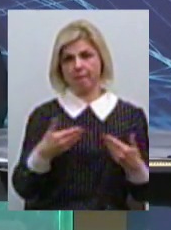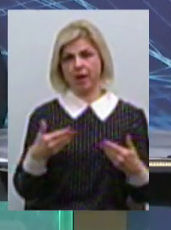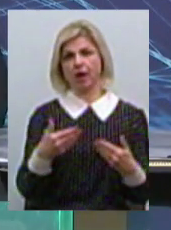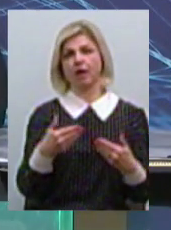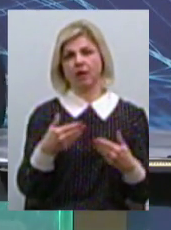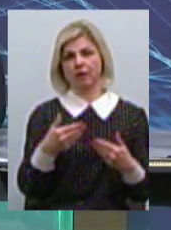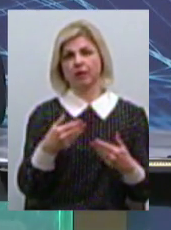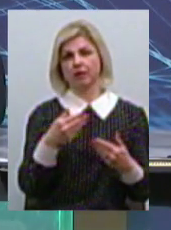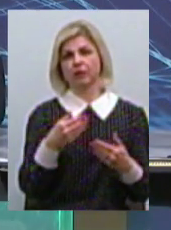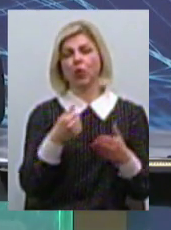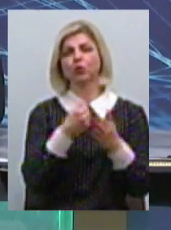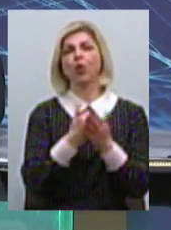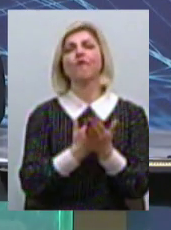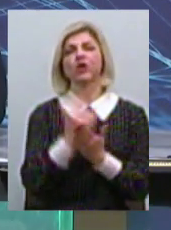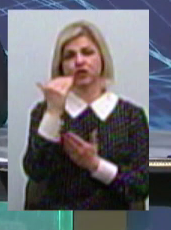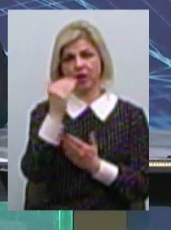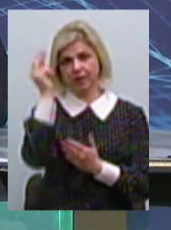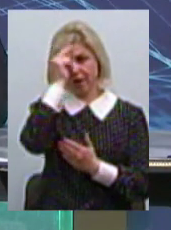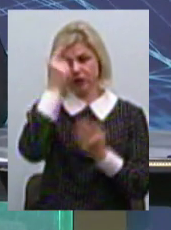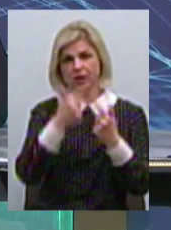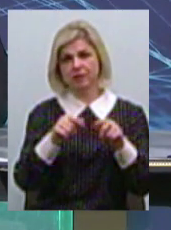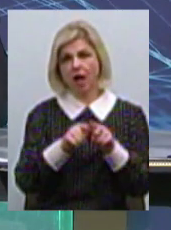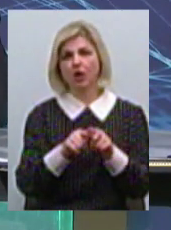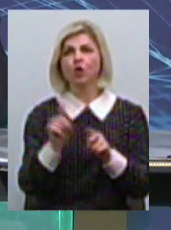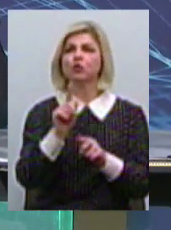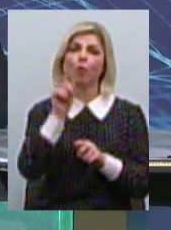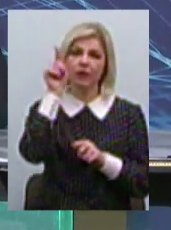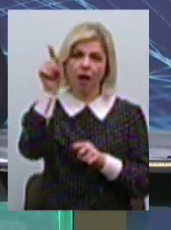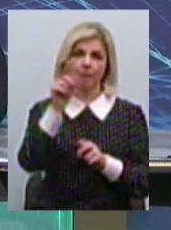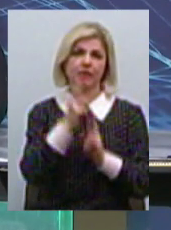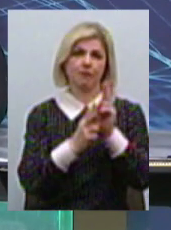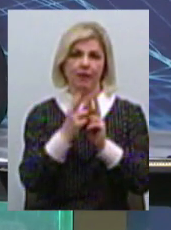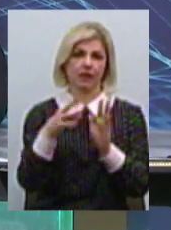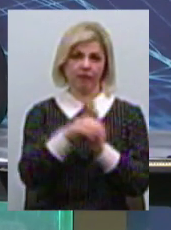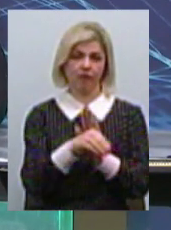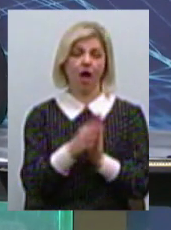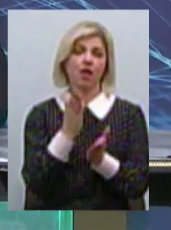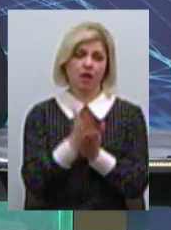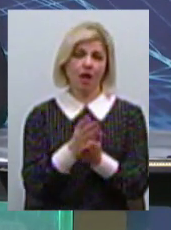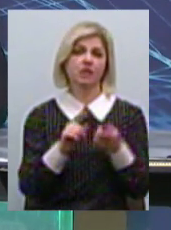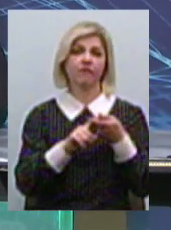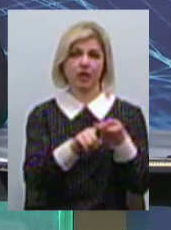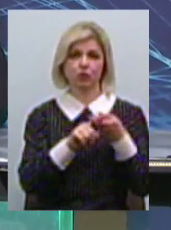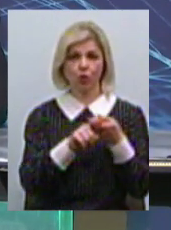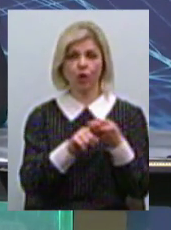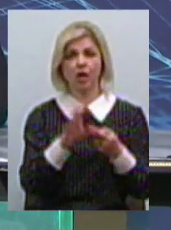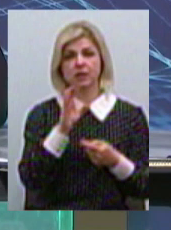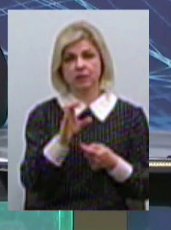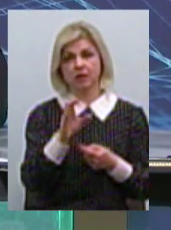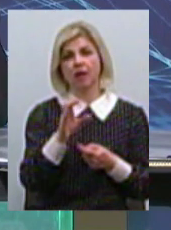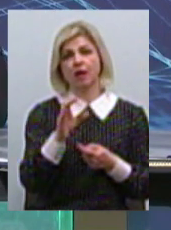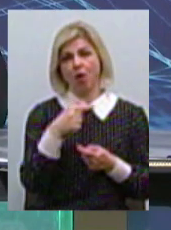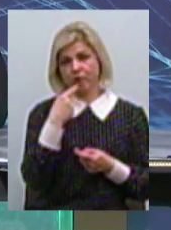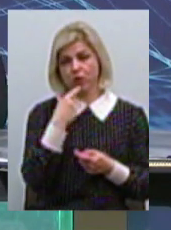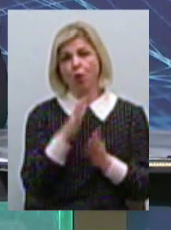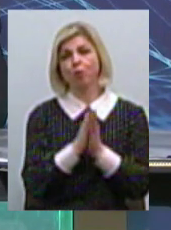до даного навчального закладу, щоб провели зміни. Але є прямий зв'язок з навчальним закладом. Ми говоримо,